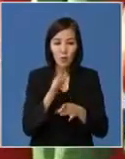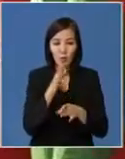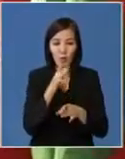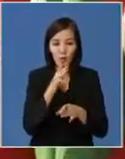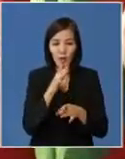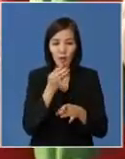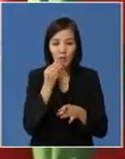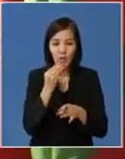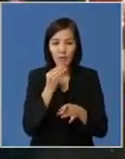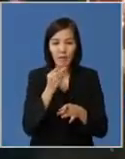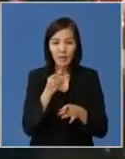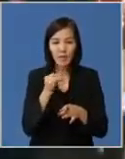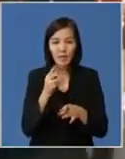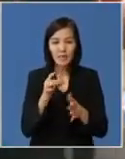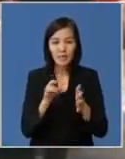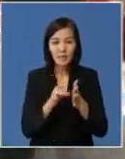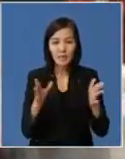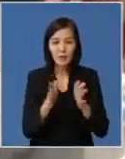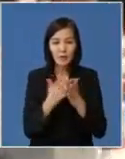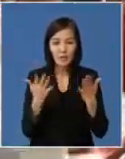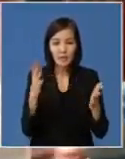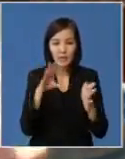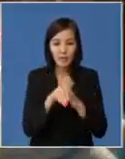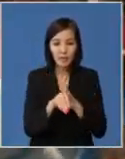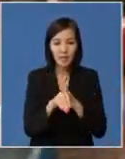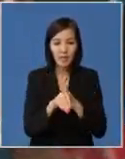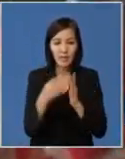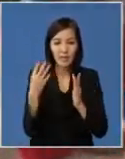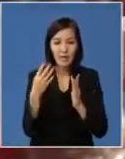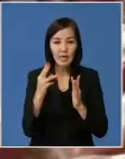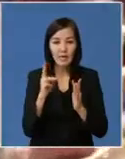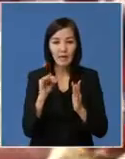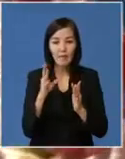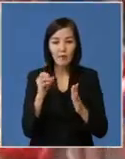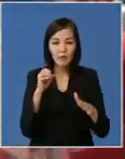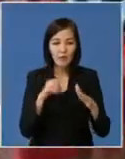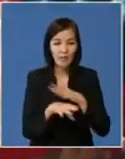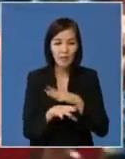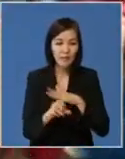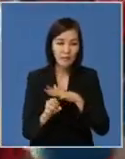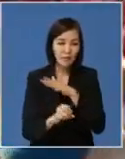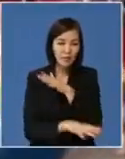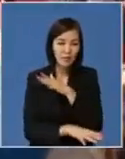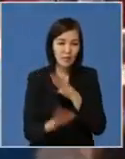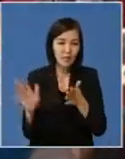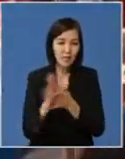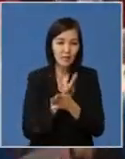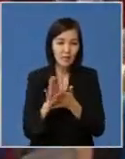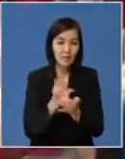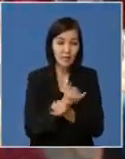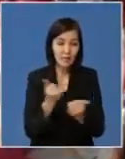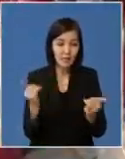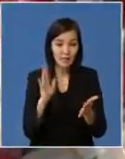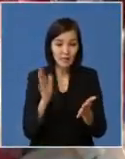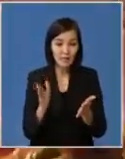тағамы Гиннестің рекордтар кітабына енеді. Ал 40 қабат дайын болған соң үйсіз күйсіздер мен кедей отбасыларға тегін таратылады. Ресми дерекке